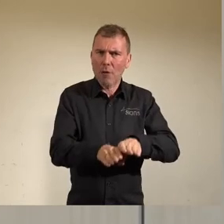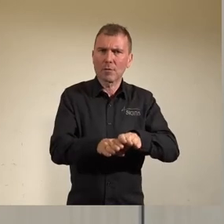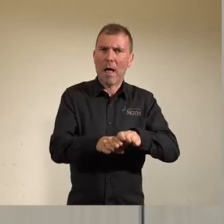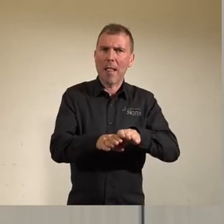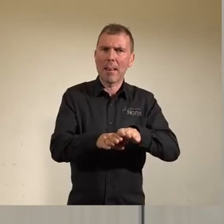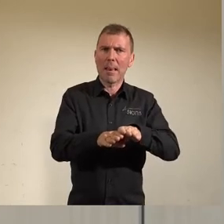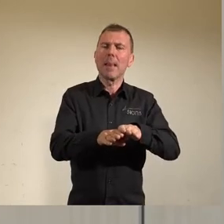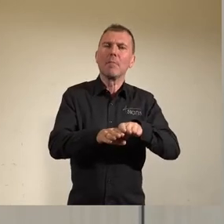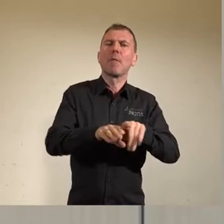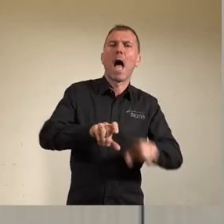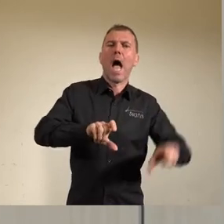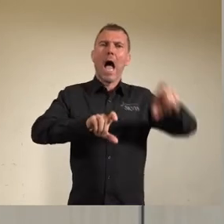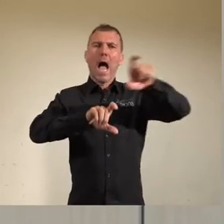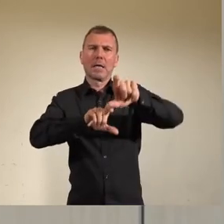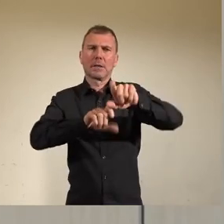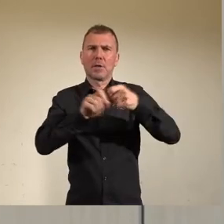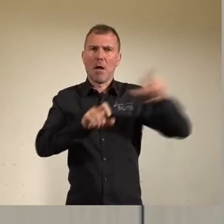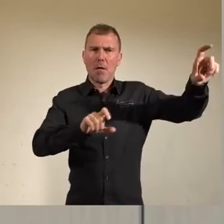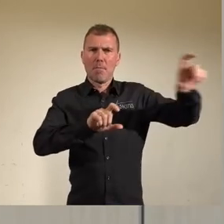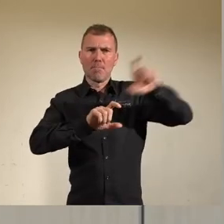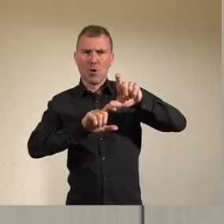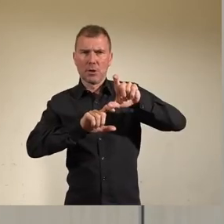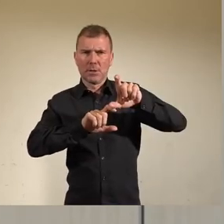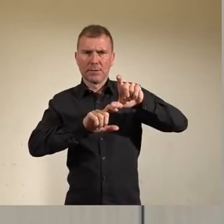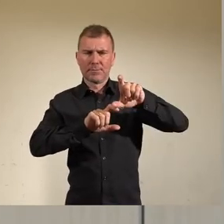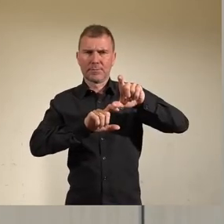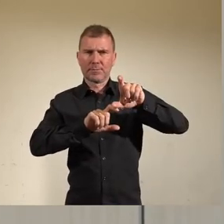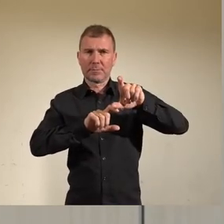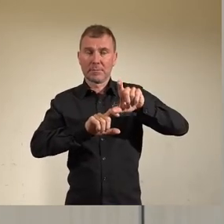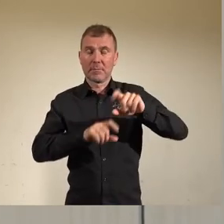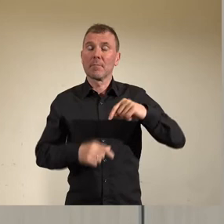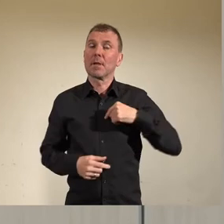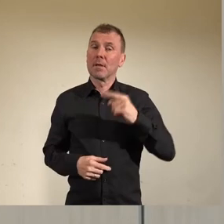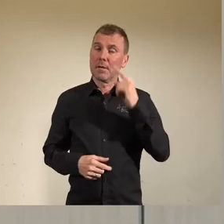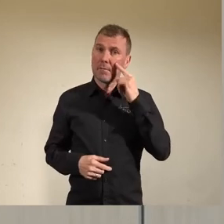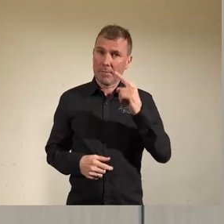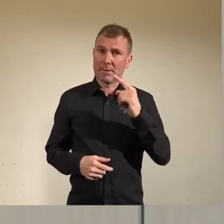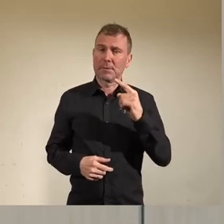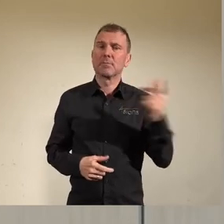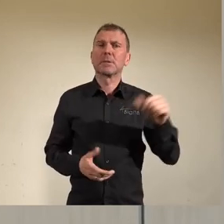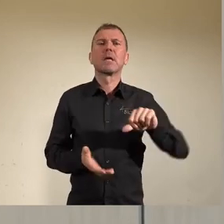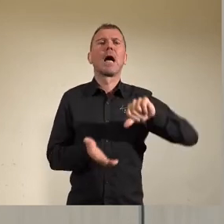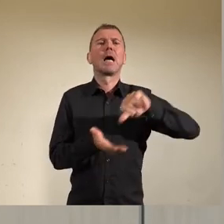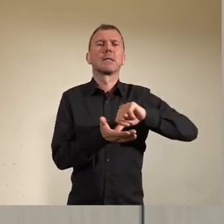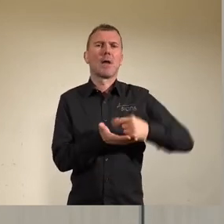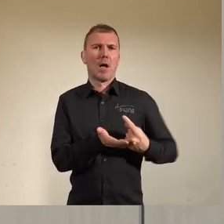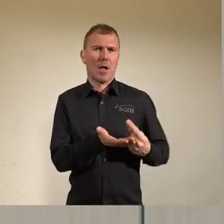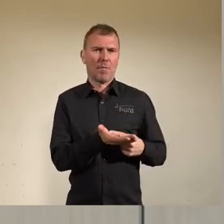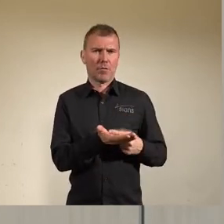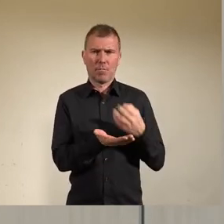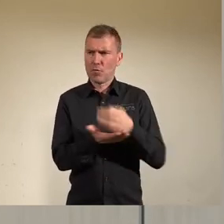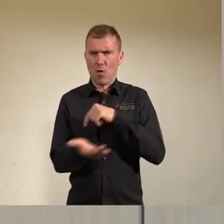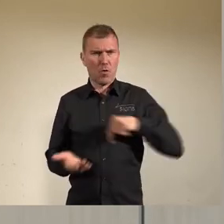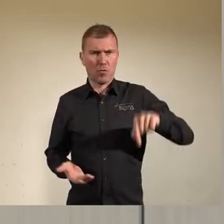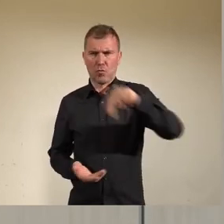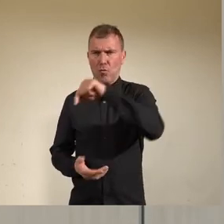Gewerbesteuerausfallersatzes durch den Bund. Wir wissen, dass das eine zentrale Forderung der Kommunen ist. Wir wissen